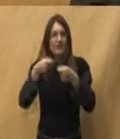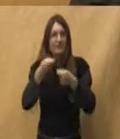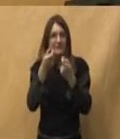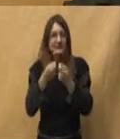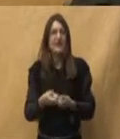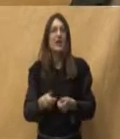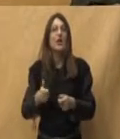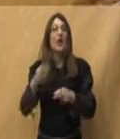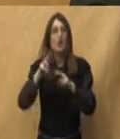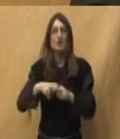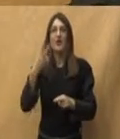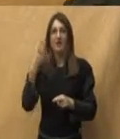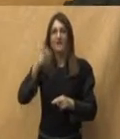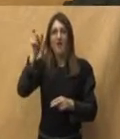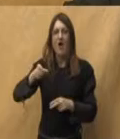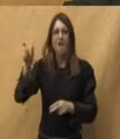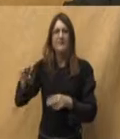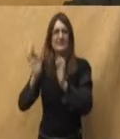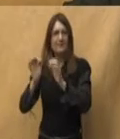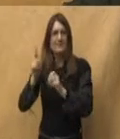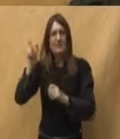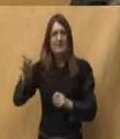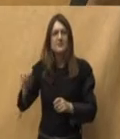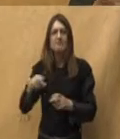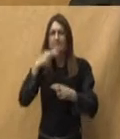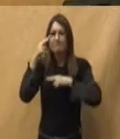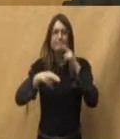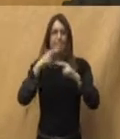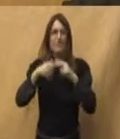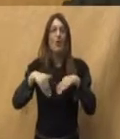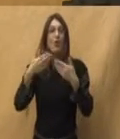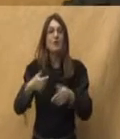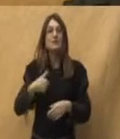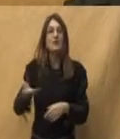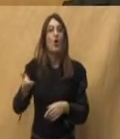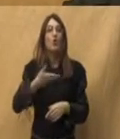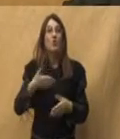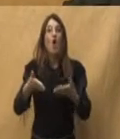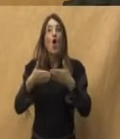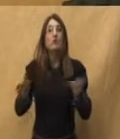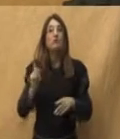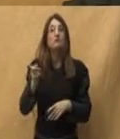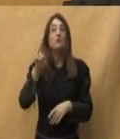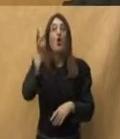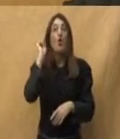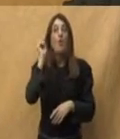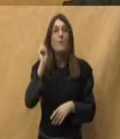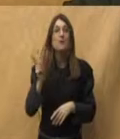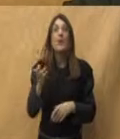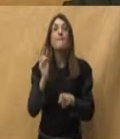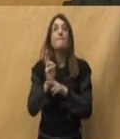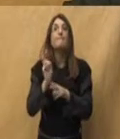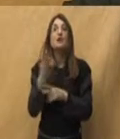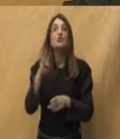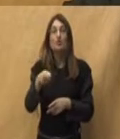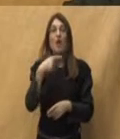dva, jedan po pitanju tehnologije i još jedan, dakle tri recenzenta, i dobio sam otvoreno upozorenje da jako pazim šta kažem, jer da bi